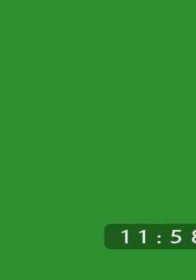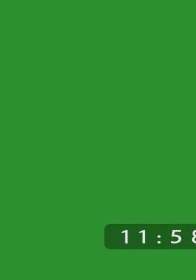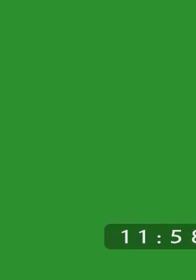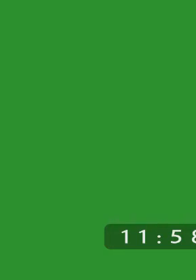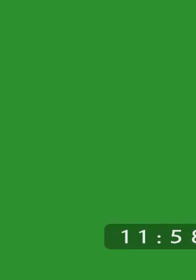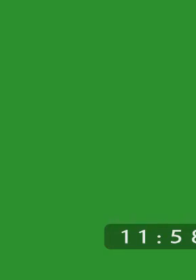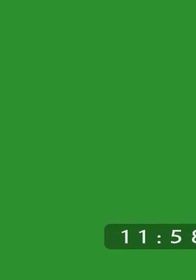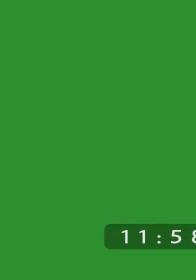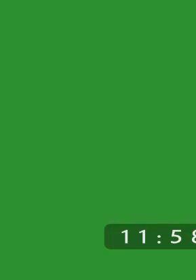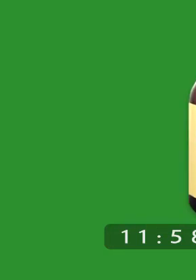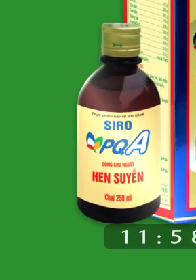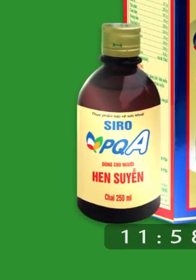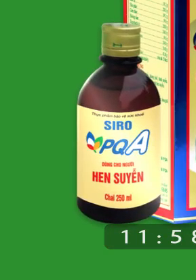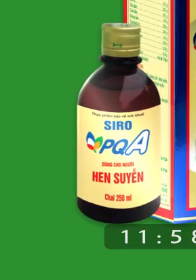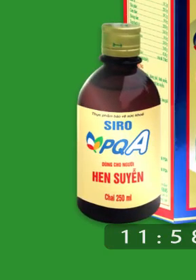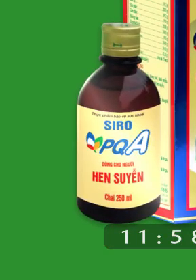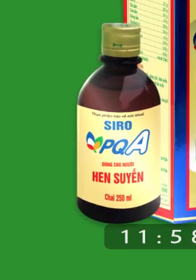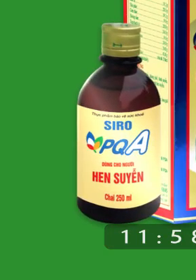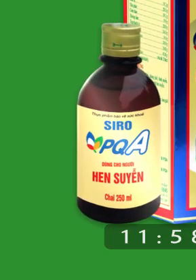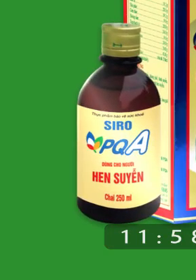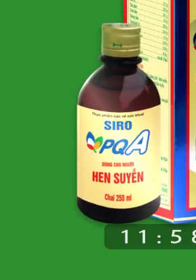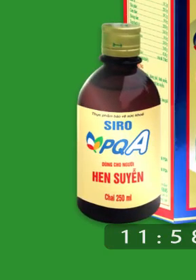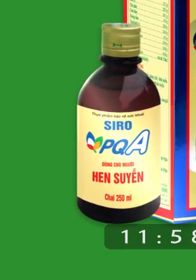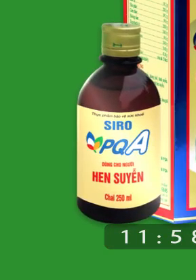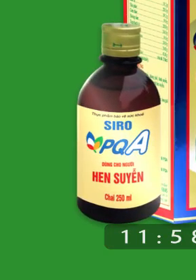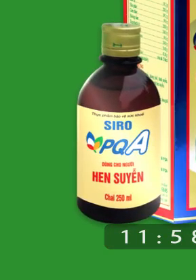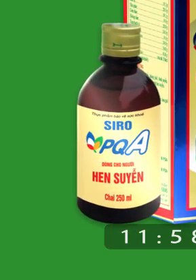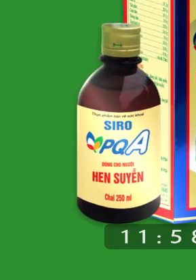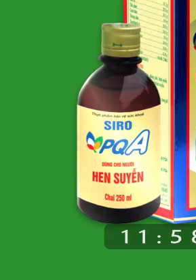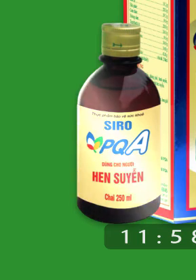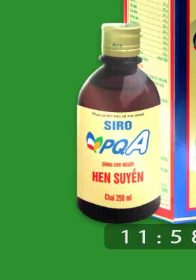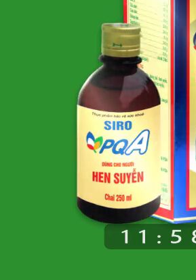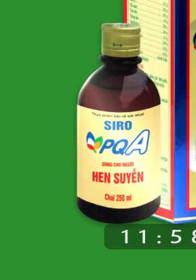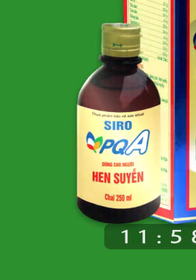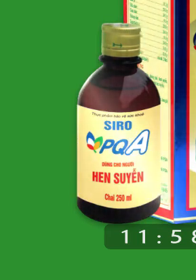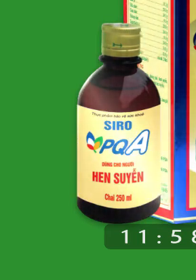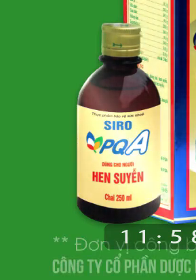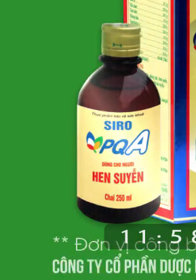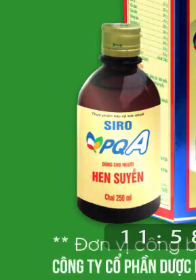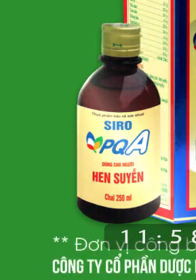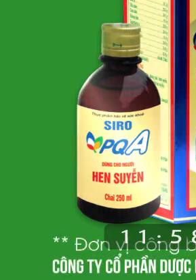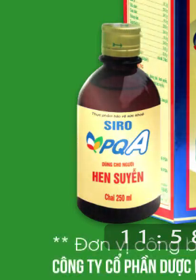Siro PQA thông thoáng đường thở cho người ho hen, dùng cho người hen suyễn, hen